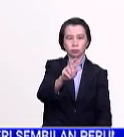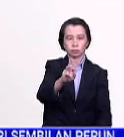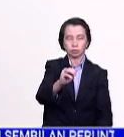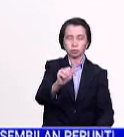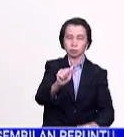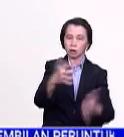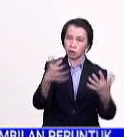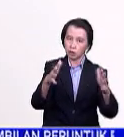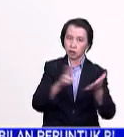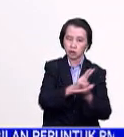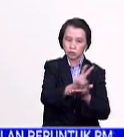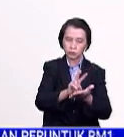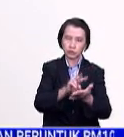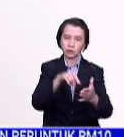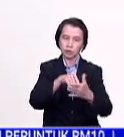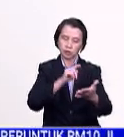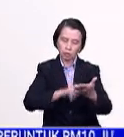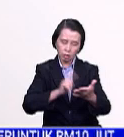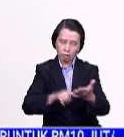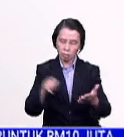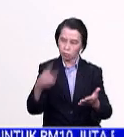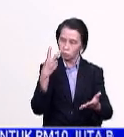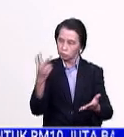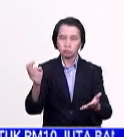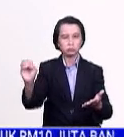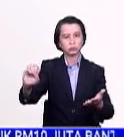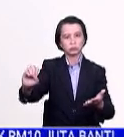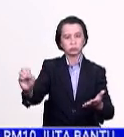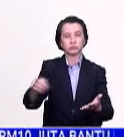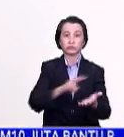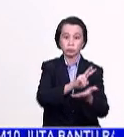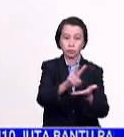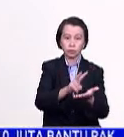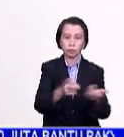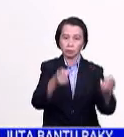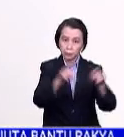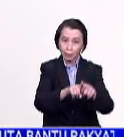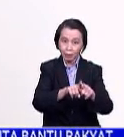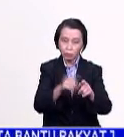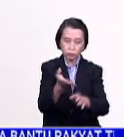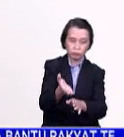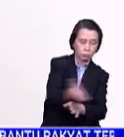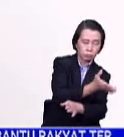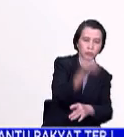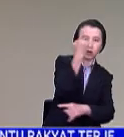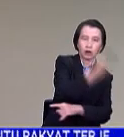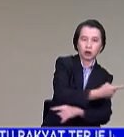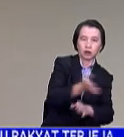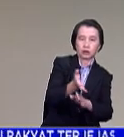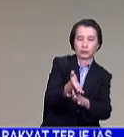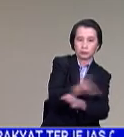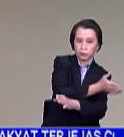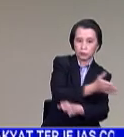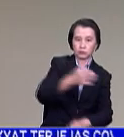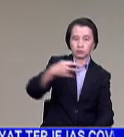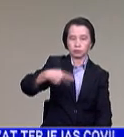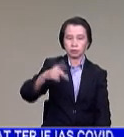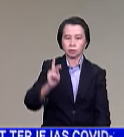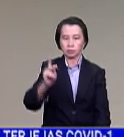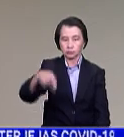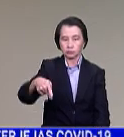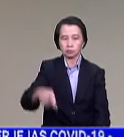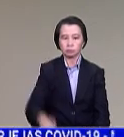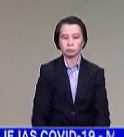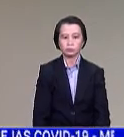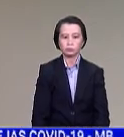sebagaimana video tular di media sosial. Video tersebut disahkan berlaku sehari sebelum sekatan pergerakan penuh dilaksanakan.